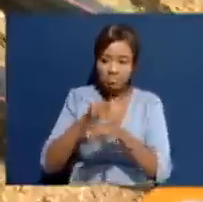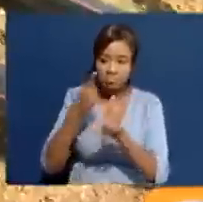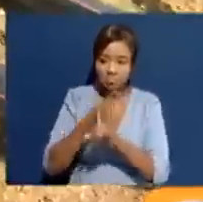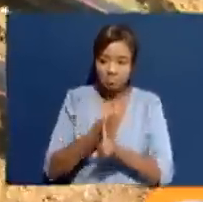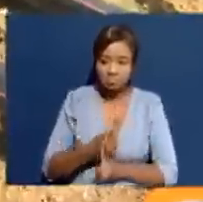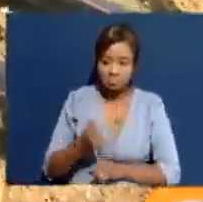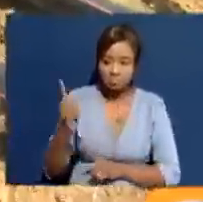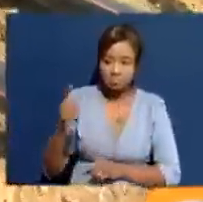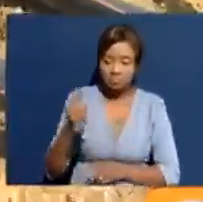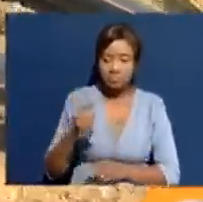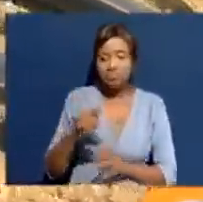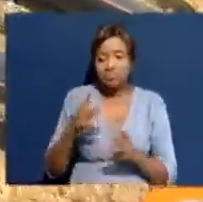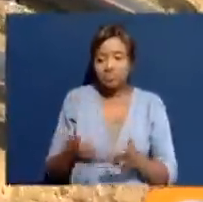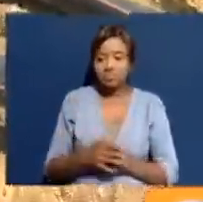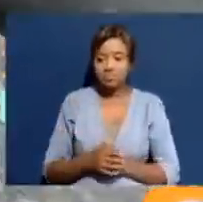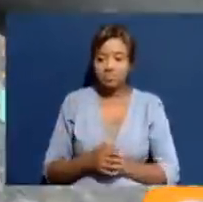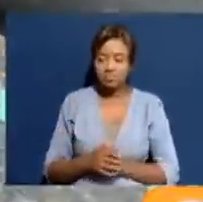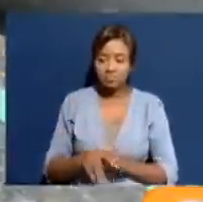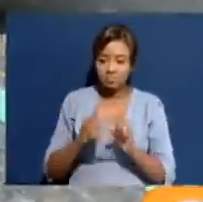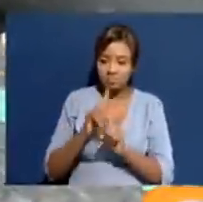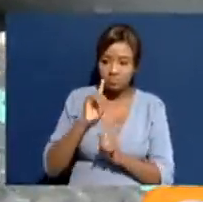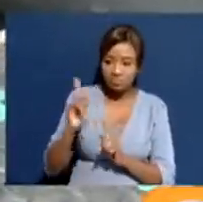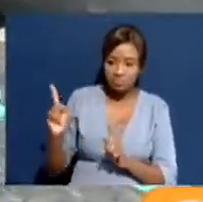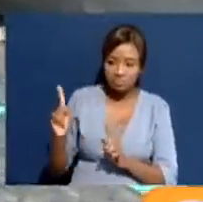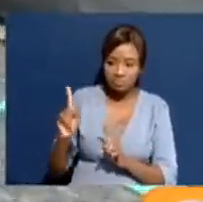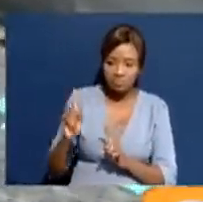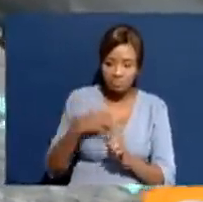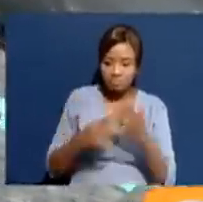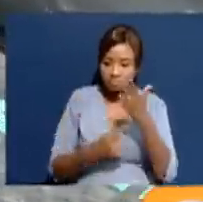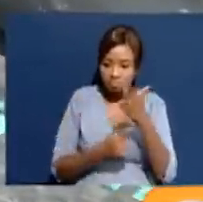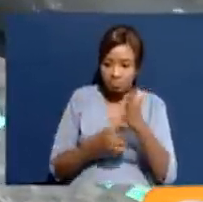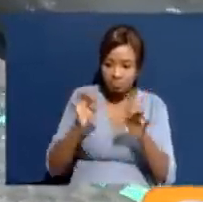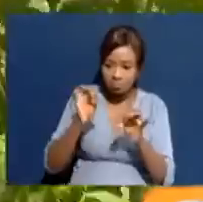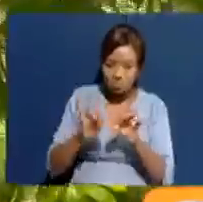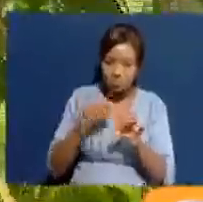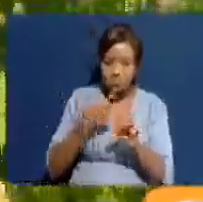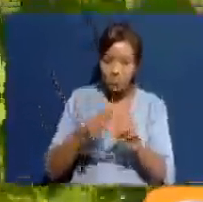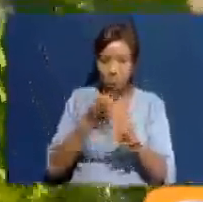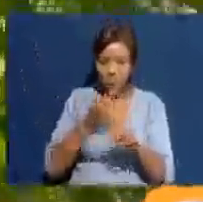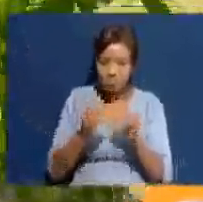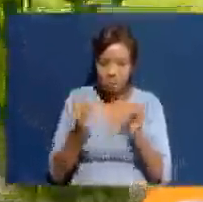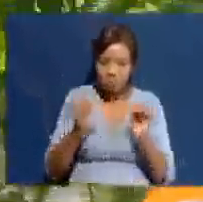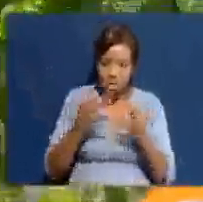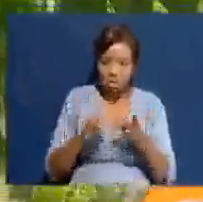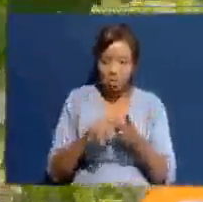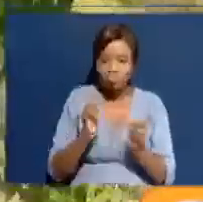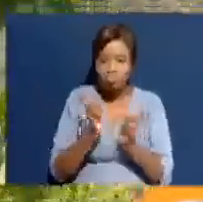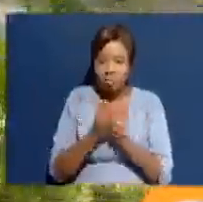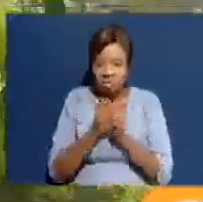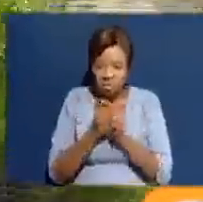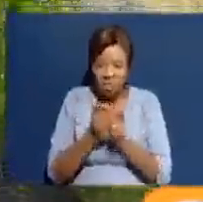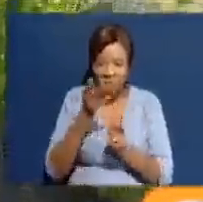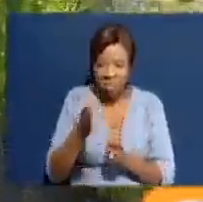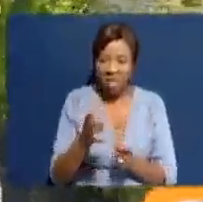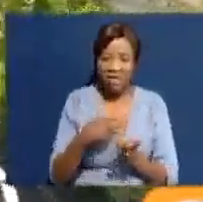Mimea hii ikiwekwa vifaa maalum vinavyotuma ujumbe kuhusu viwango vya maji, kuvamiwa na wadudu na